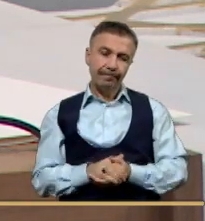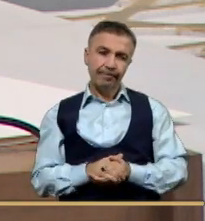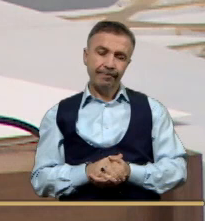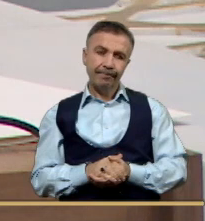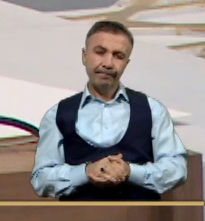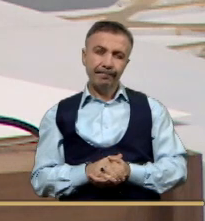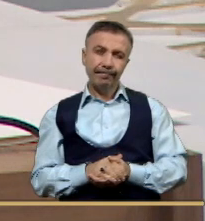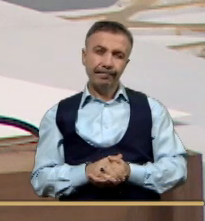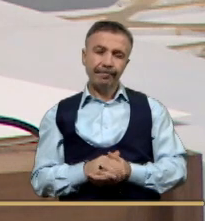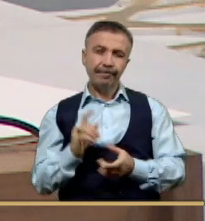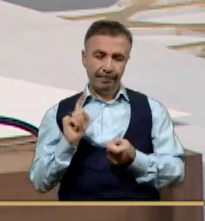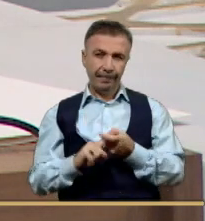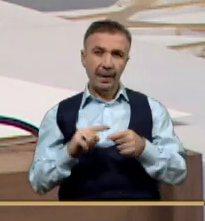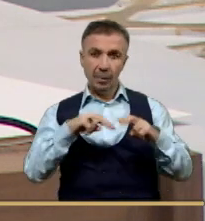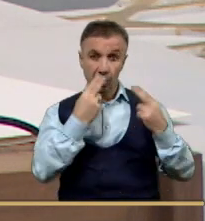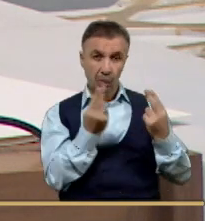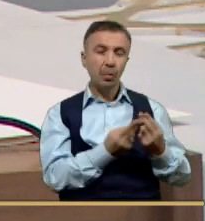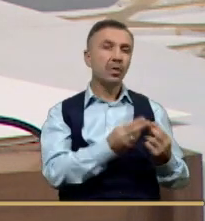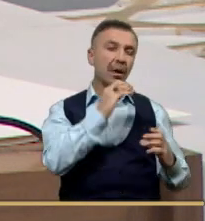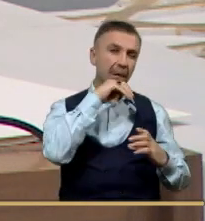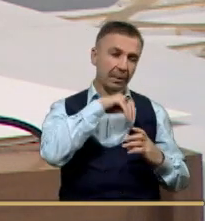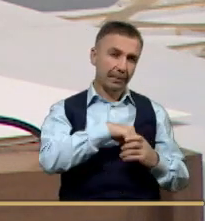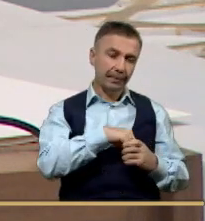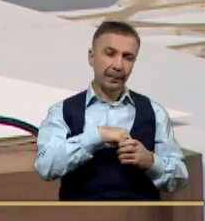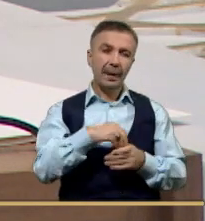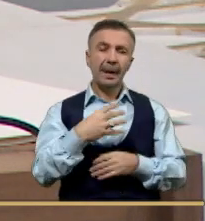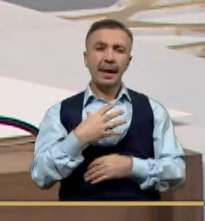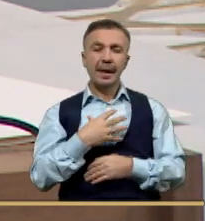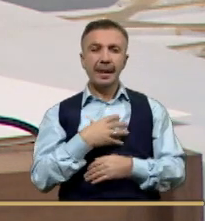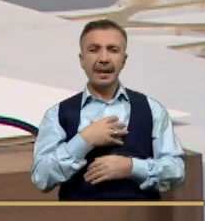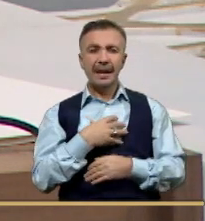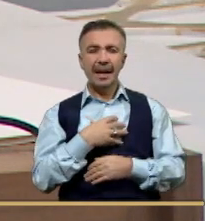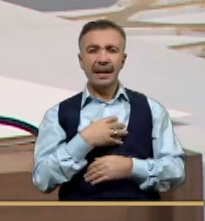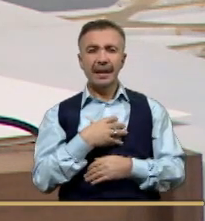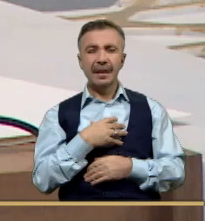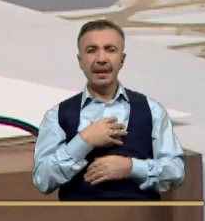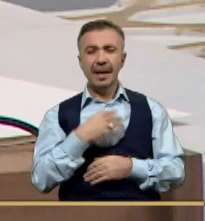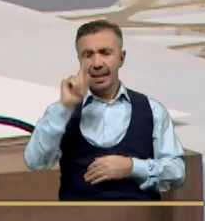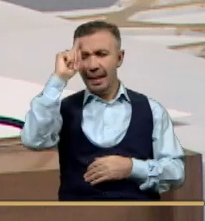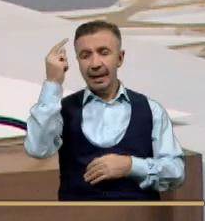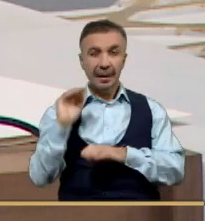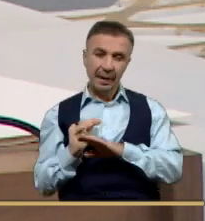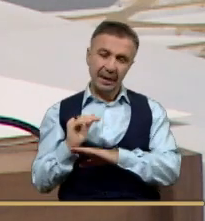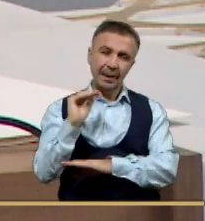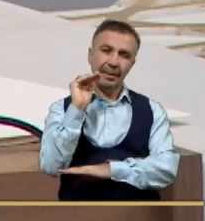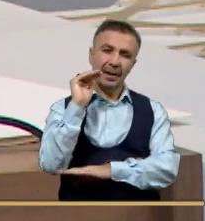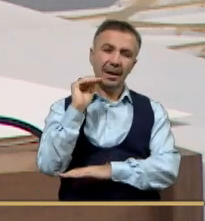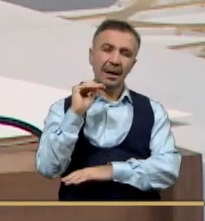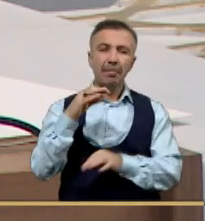ve dünyada kendi başına yaşamanın planlarını yaptı